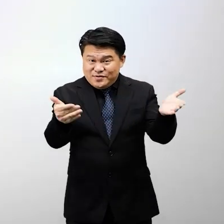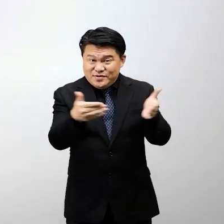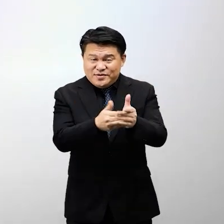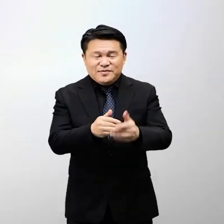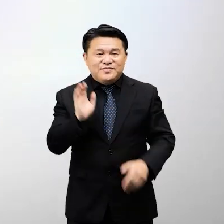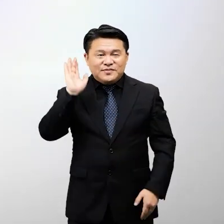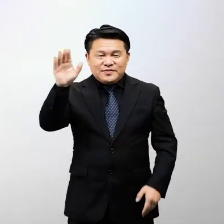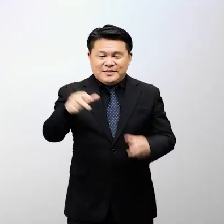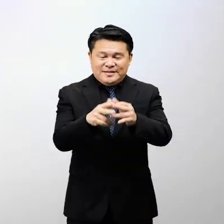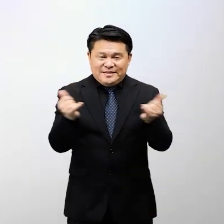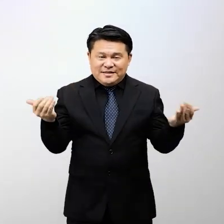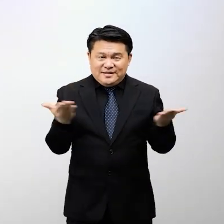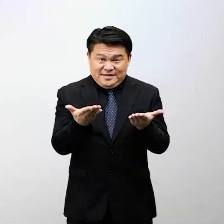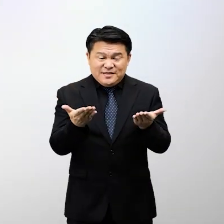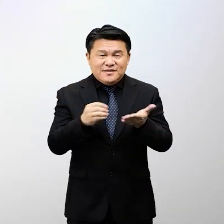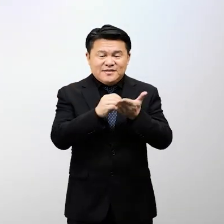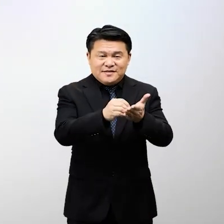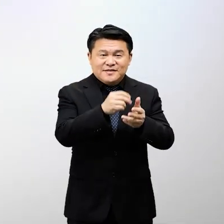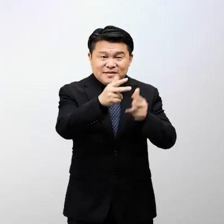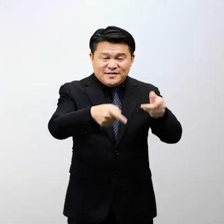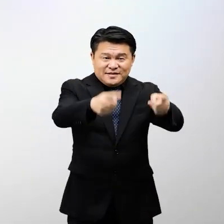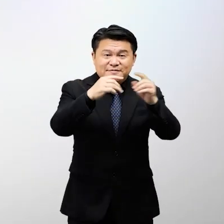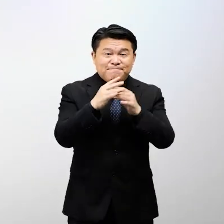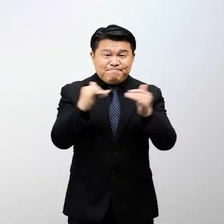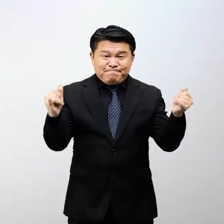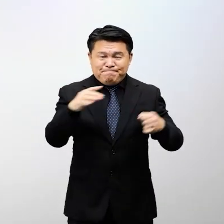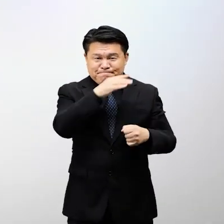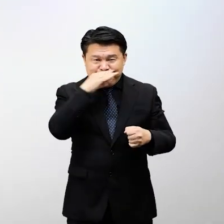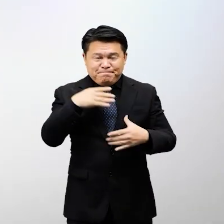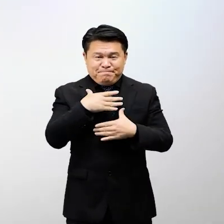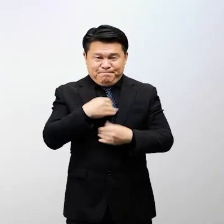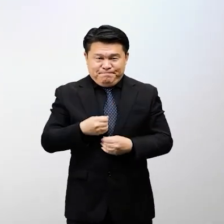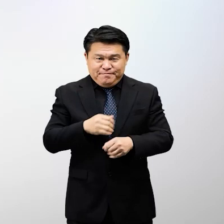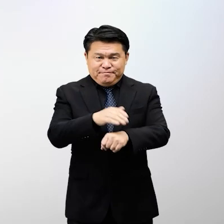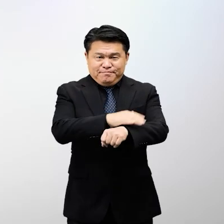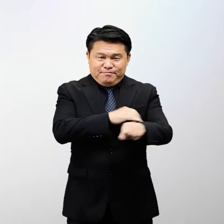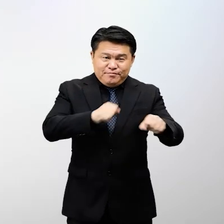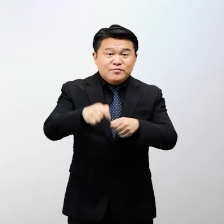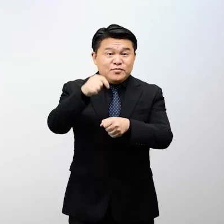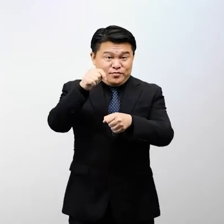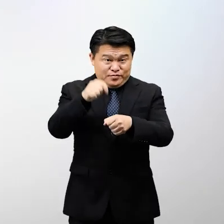앞으로도 장애인 일자리 사업 참여자의 올바르고 안전한 직무